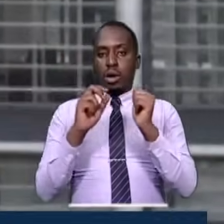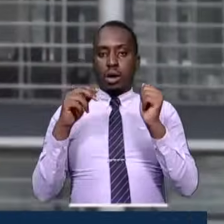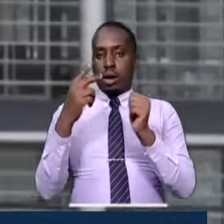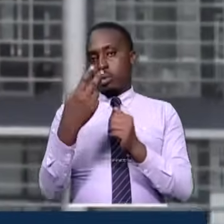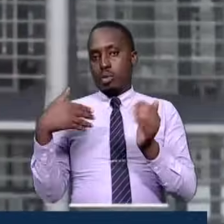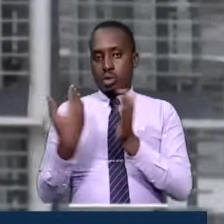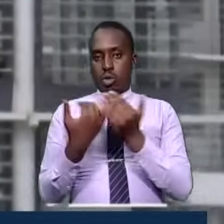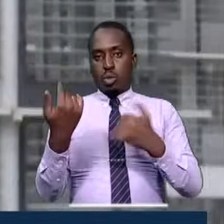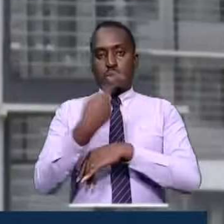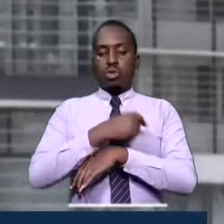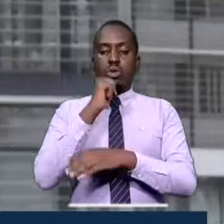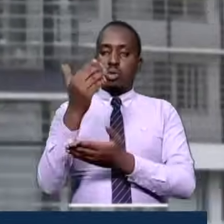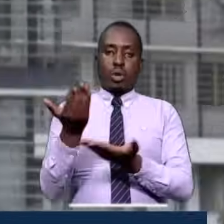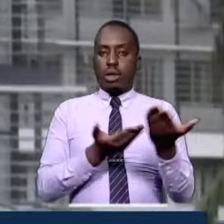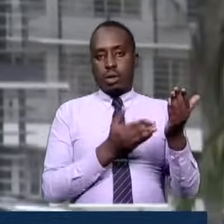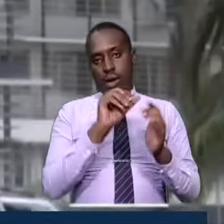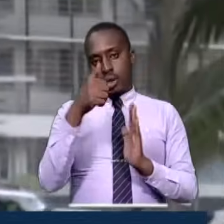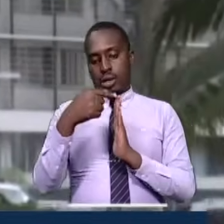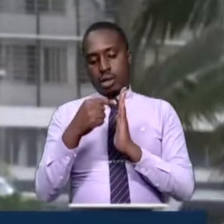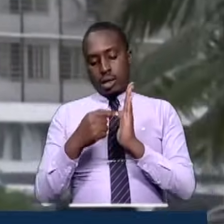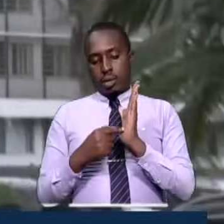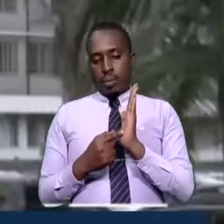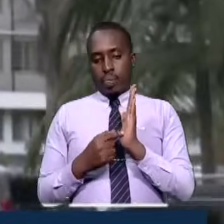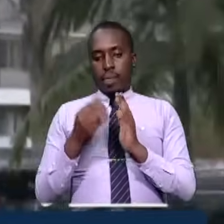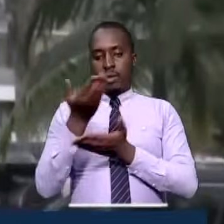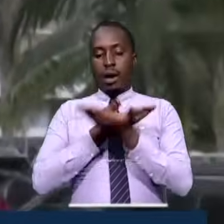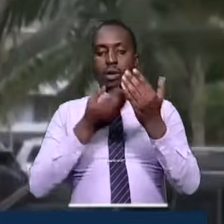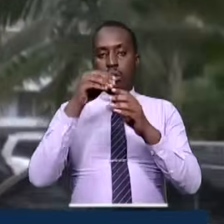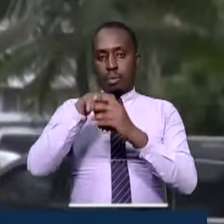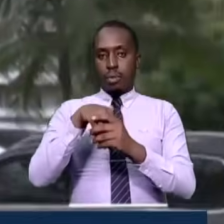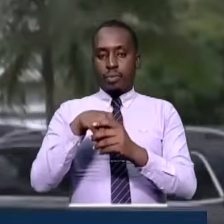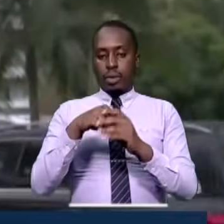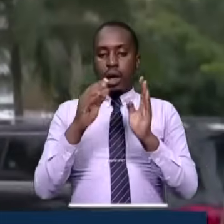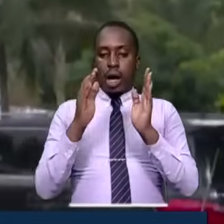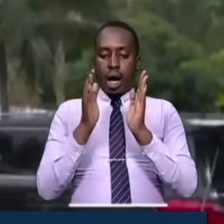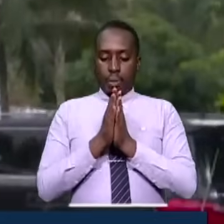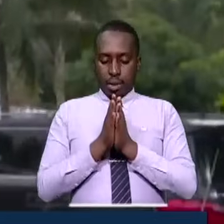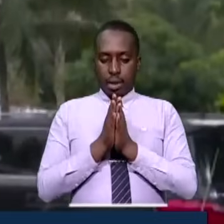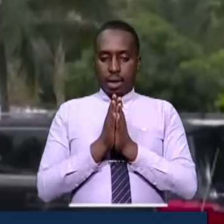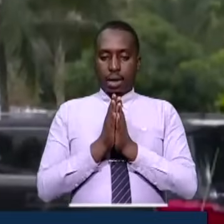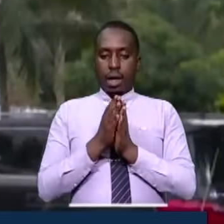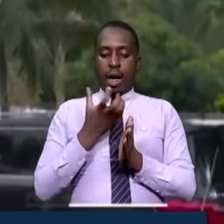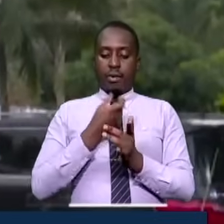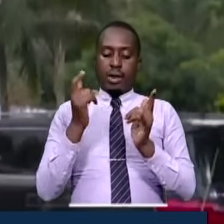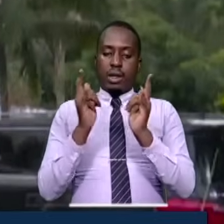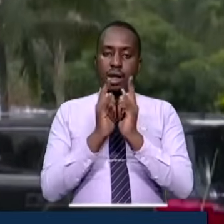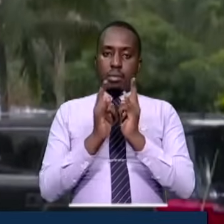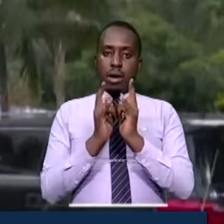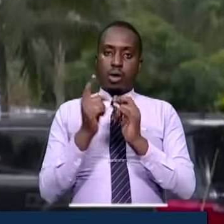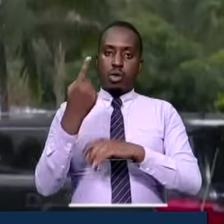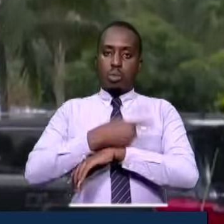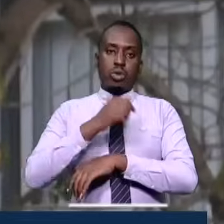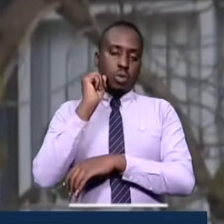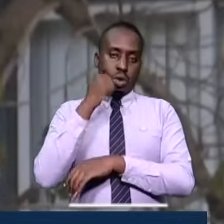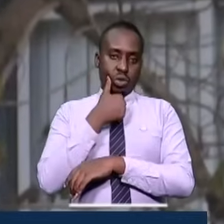munsi kikaba kitarakirwa indi ngingo izaganirwaho ndetse izanagira inama ku munsi